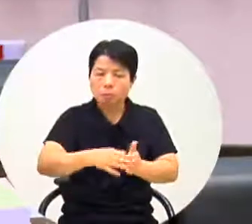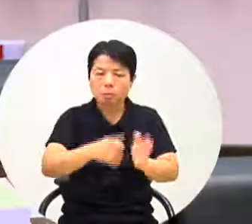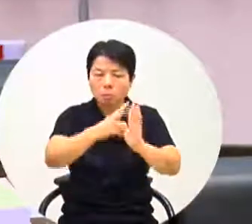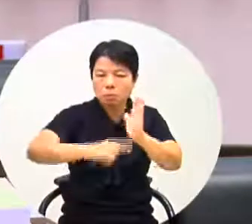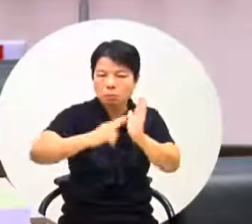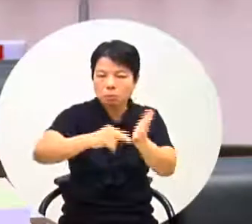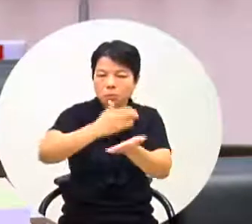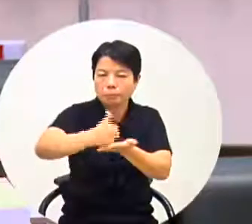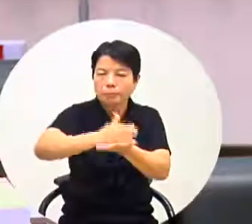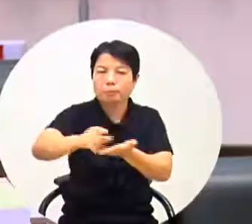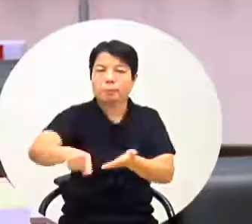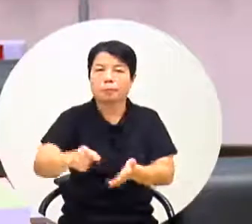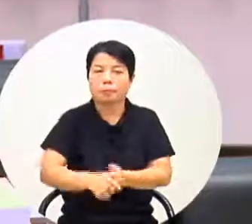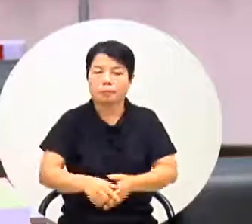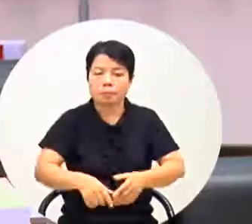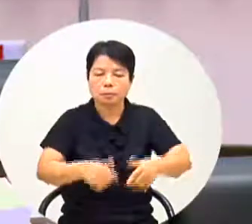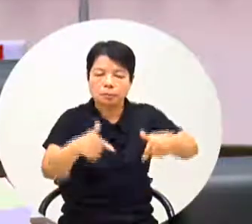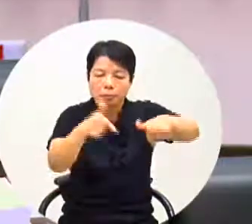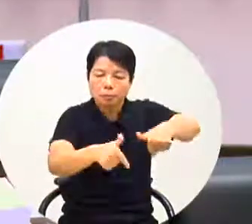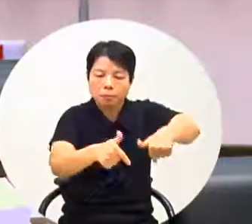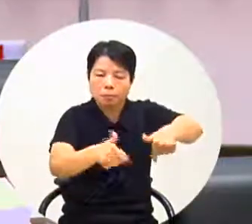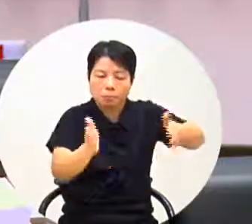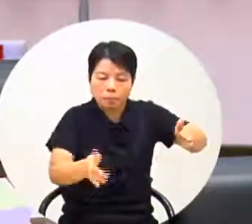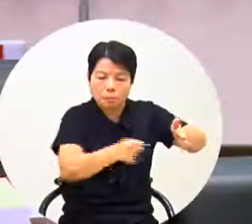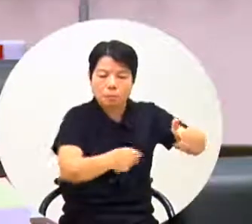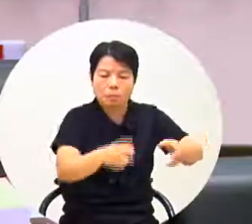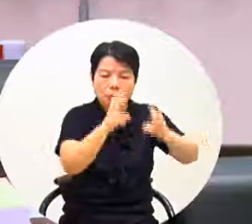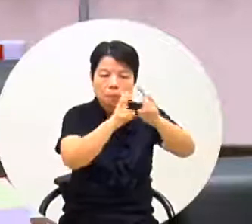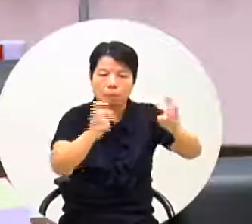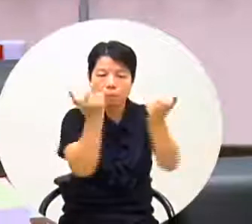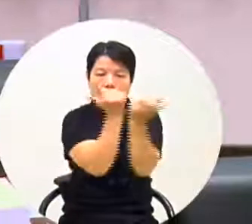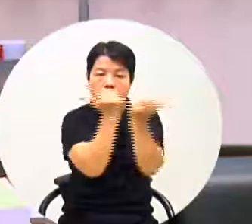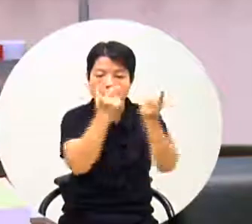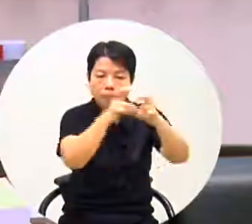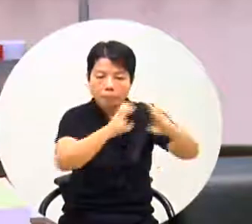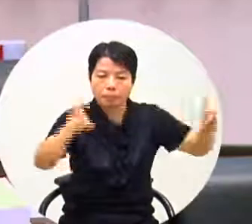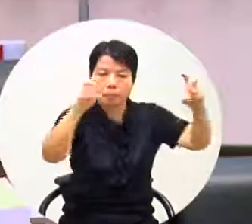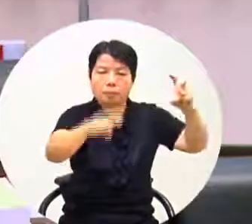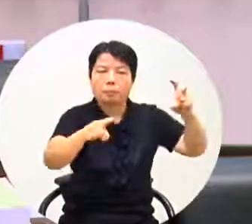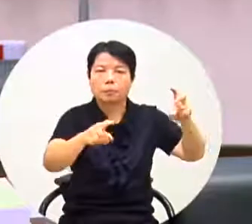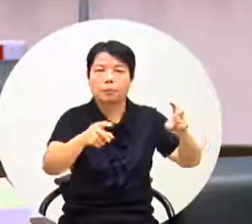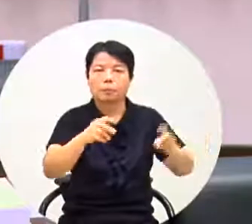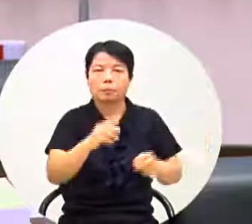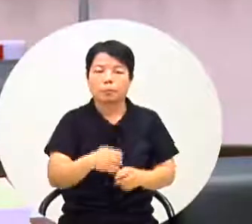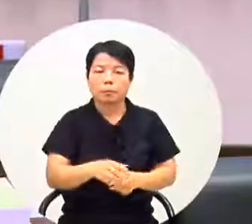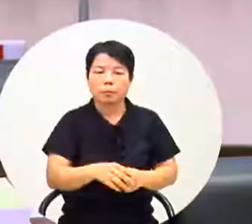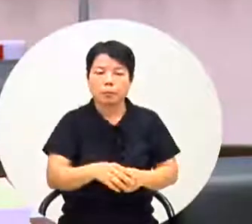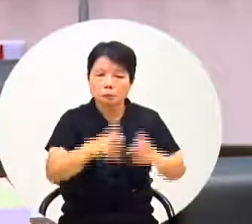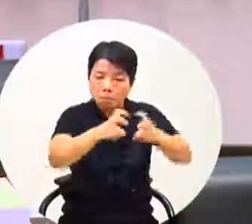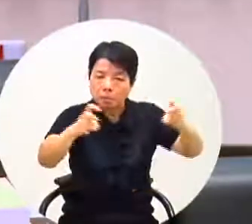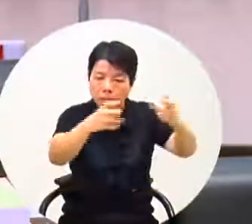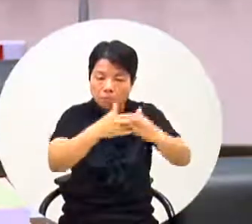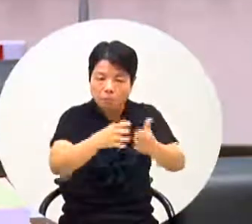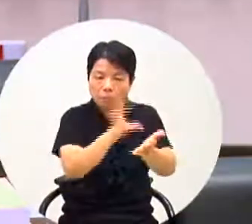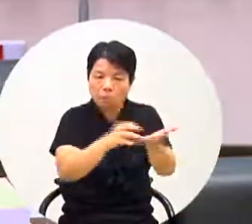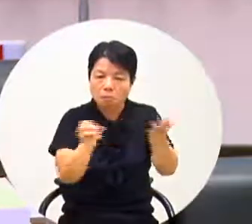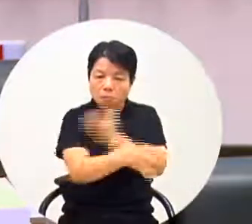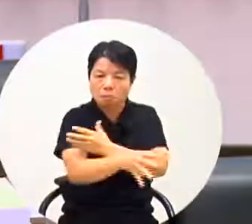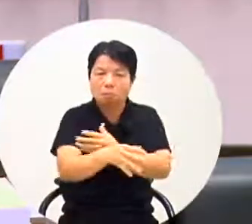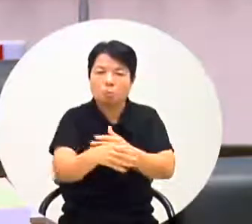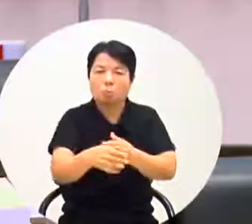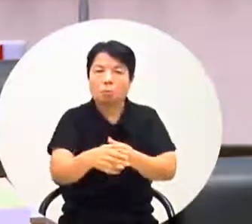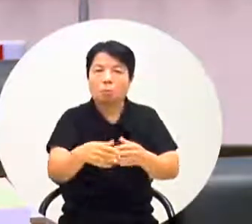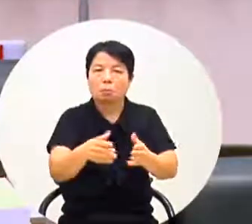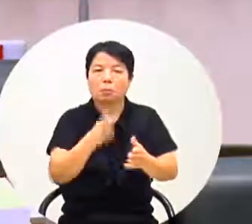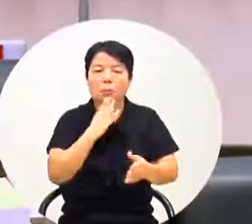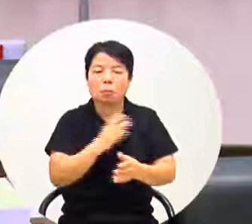是我们南段的北市镇呢？先天上帝爷公的庙，恁竟然敢一个动？我讲我做民意